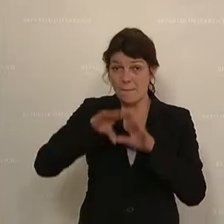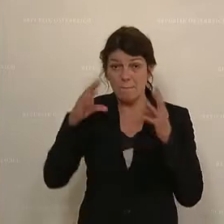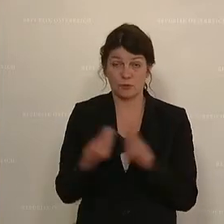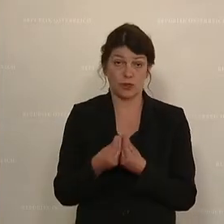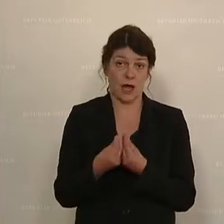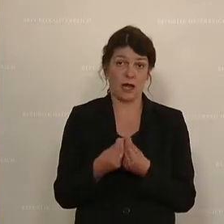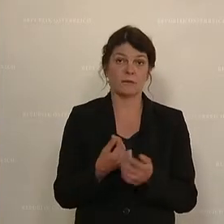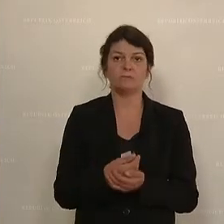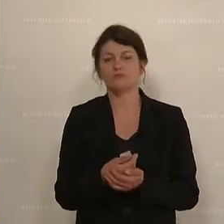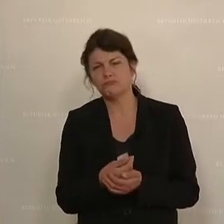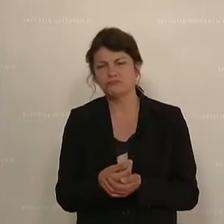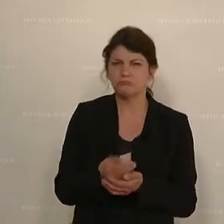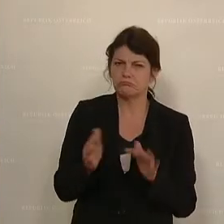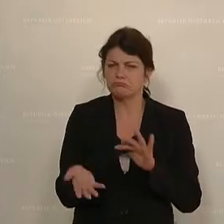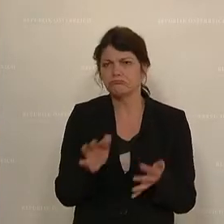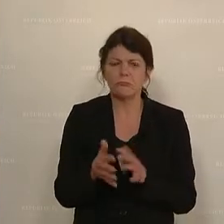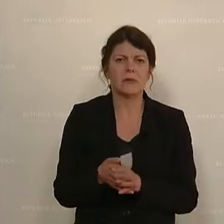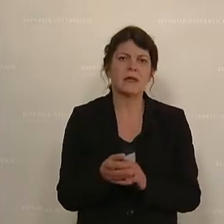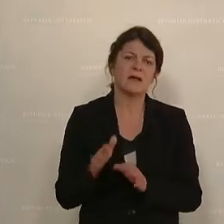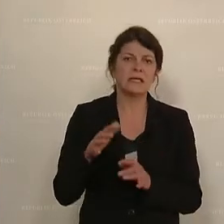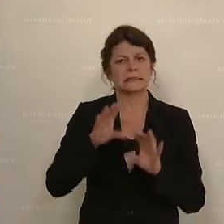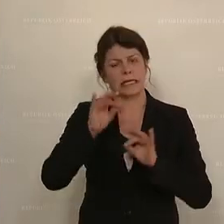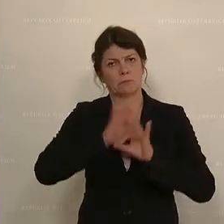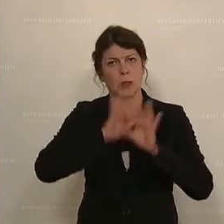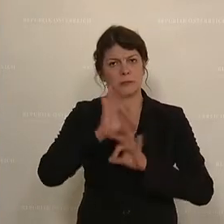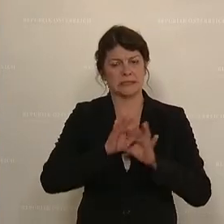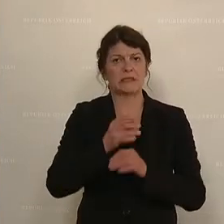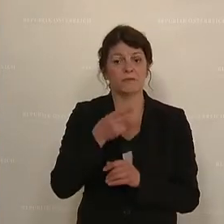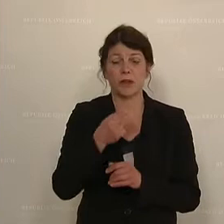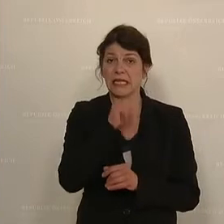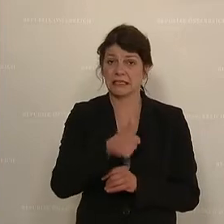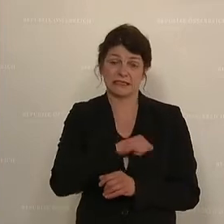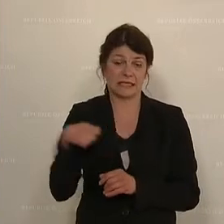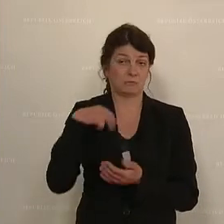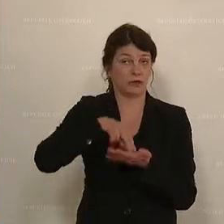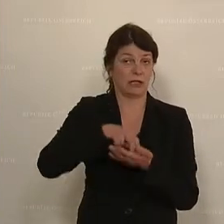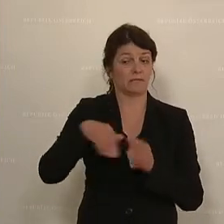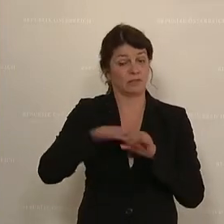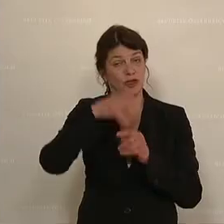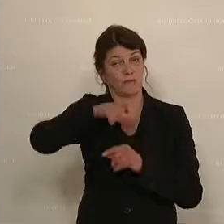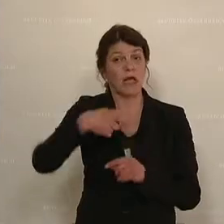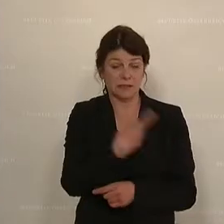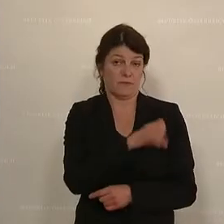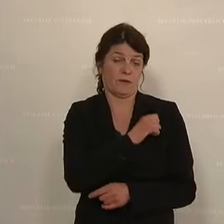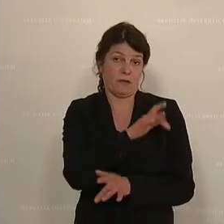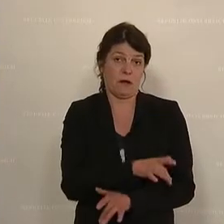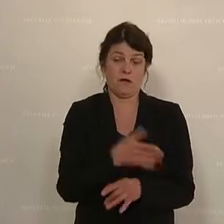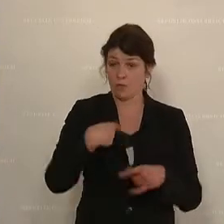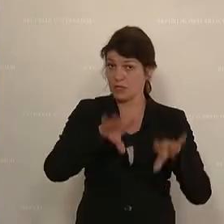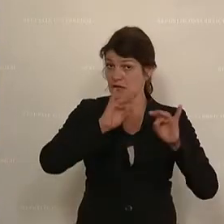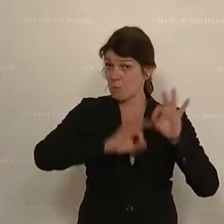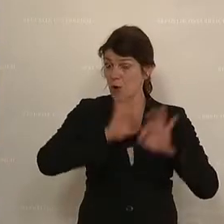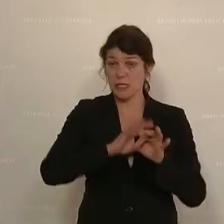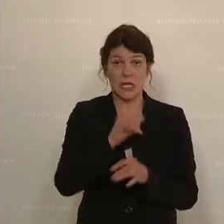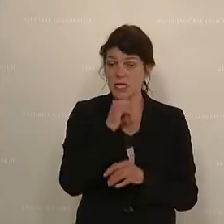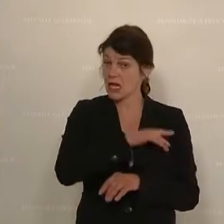Pauschale bestenfalls etwas mehr als 10% der nicht selbstständig Beschäftigten profitieren und auch von diesen 10% nicht alle